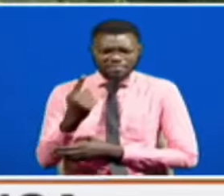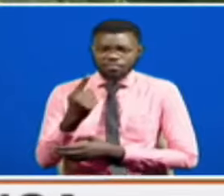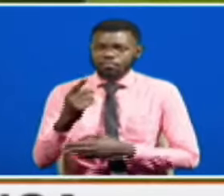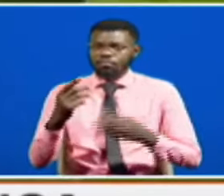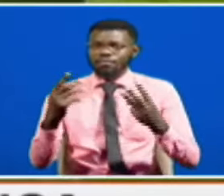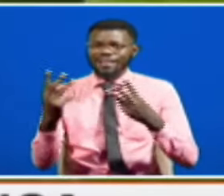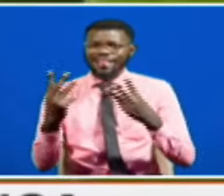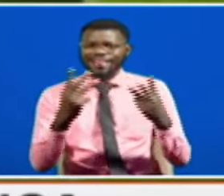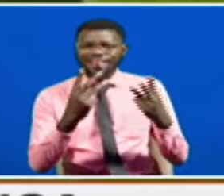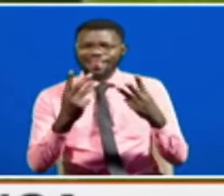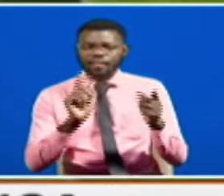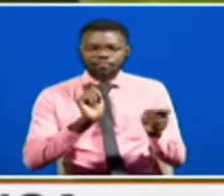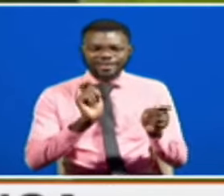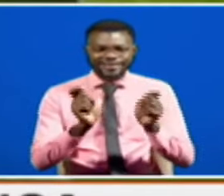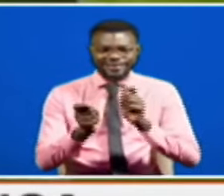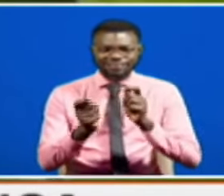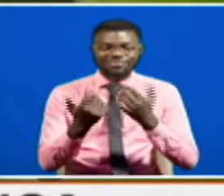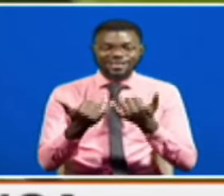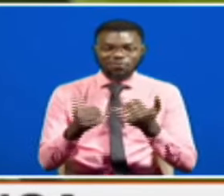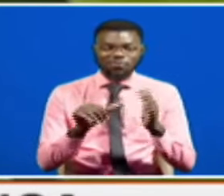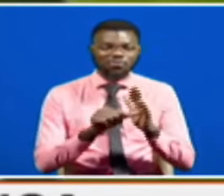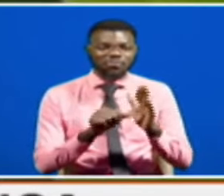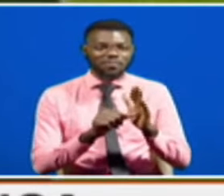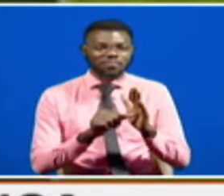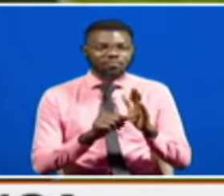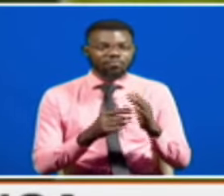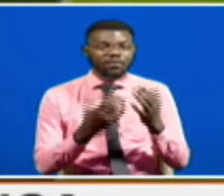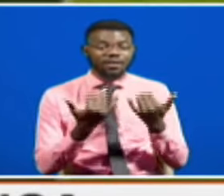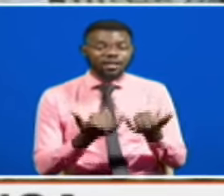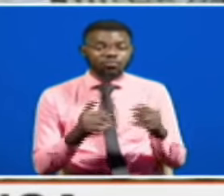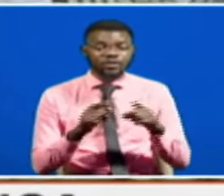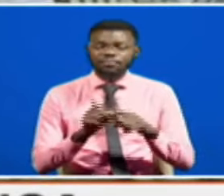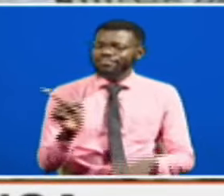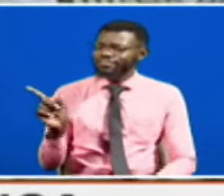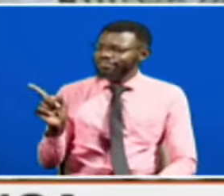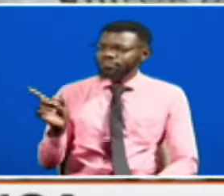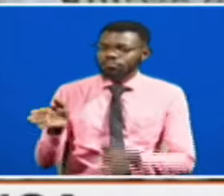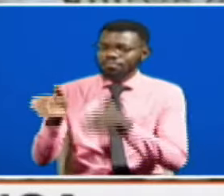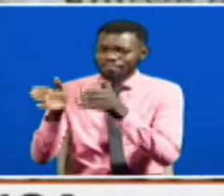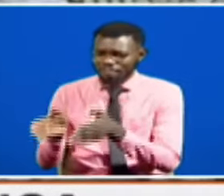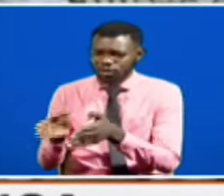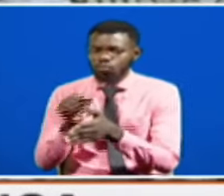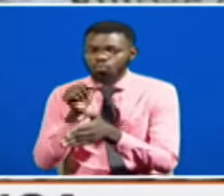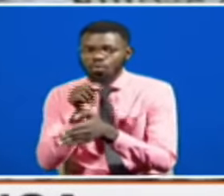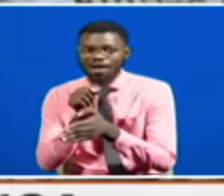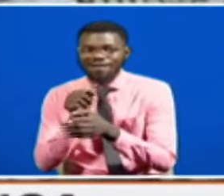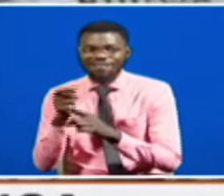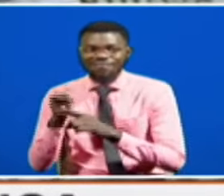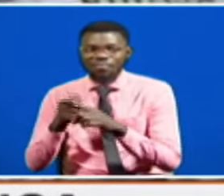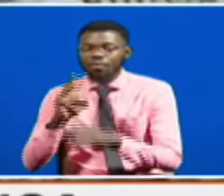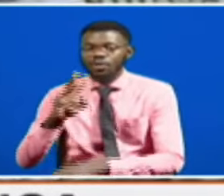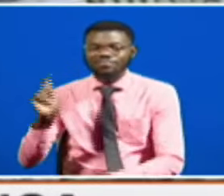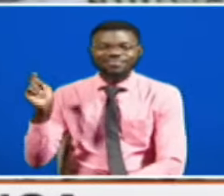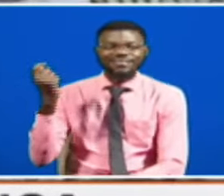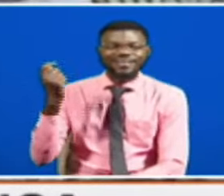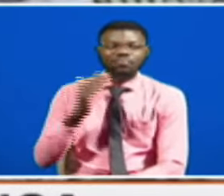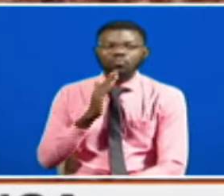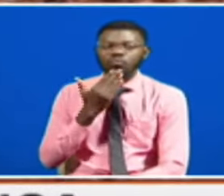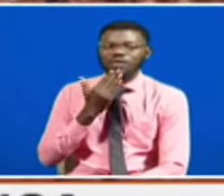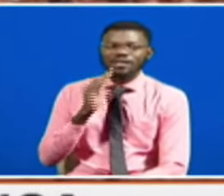climate. Hisia tofauti zikiendelea kuibuliwa. Isaac Litali, mzee kutoka jamii ya Butsotso magharibi ya Kenya, anasema